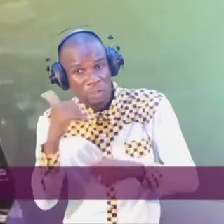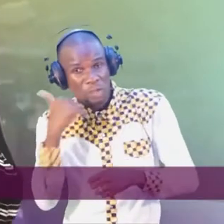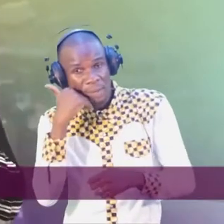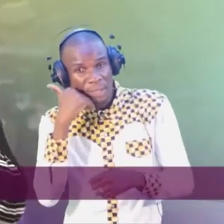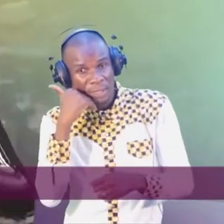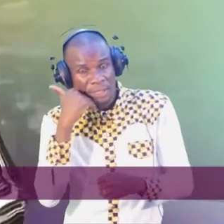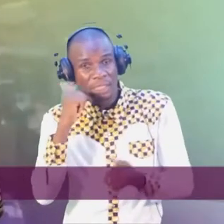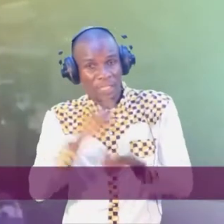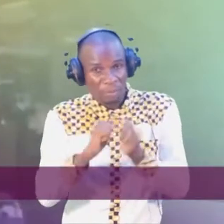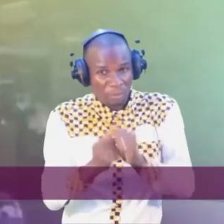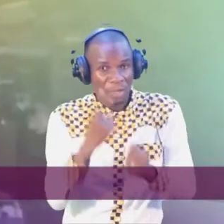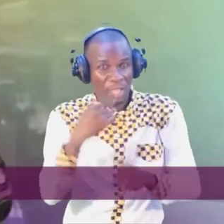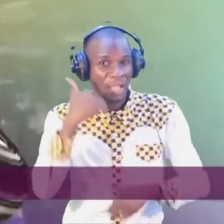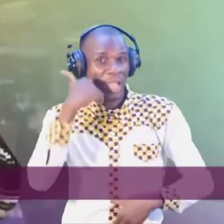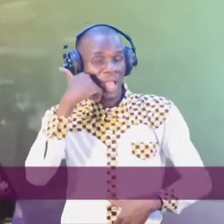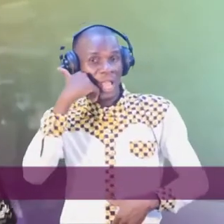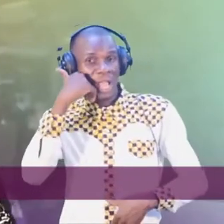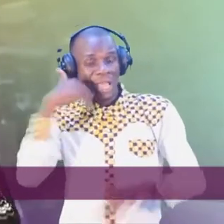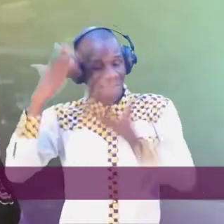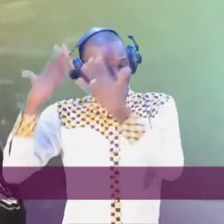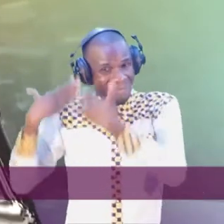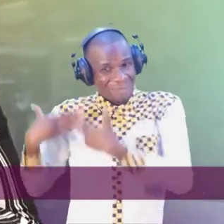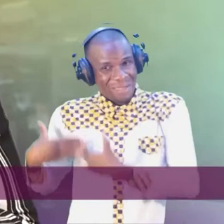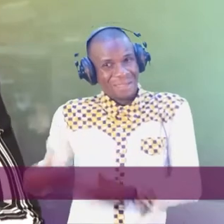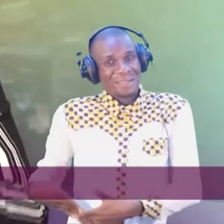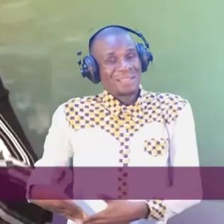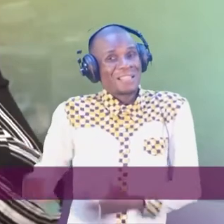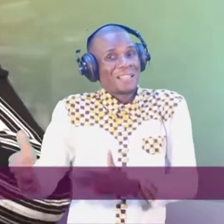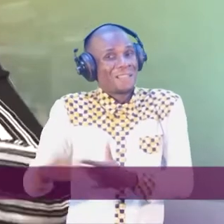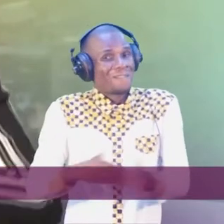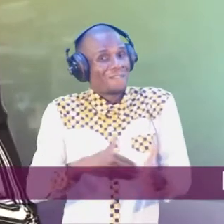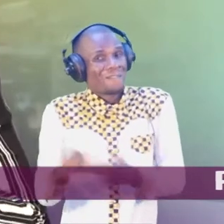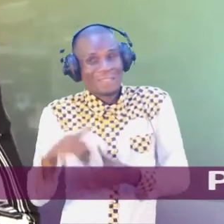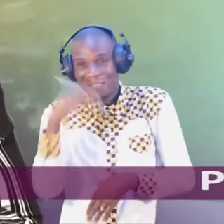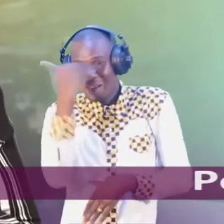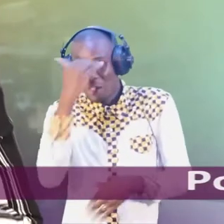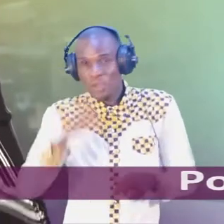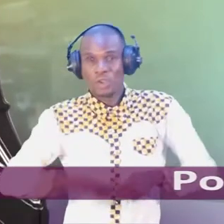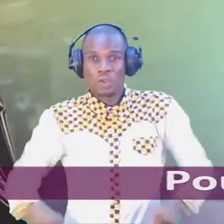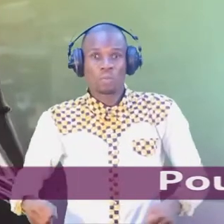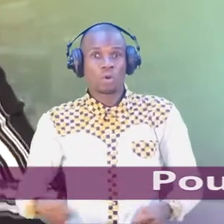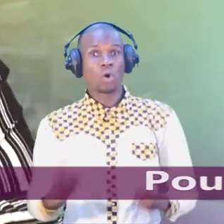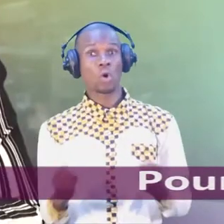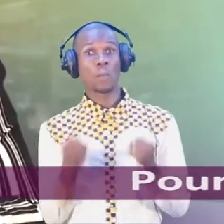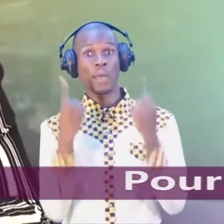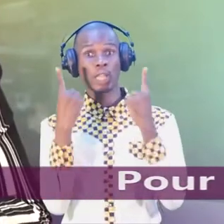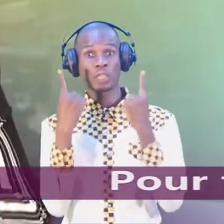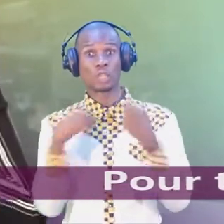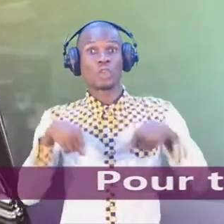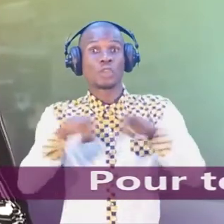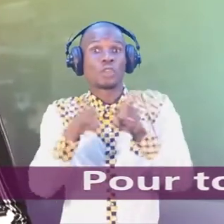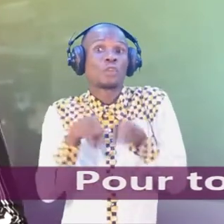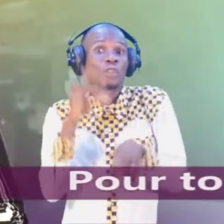unahisia mara tu moyo wako unaanza kupiga haraka haraka, na presha yako ya damu